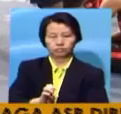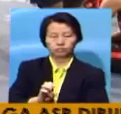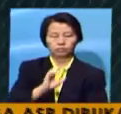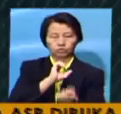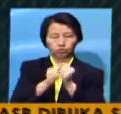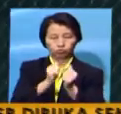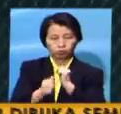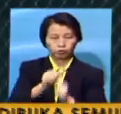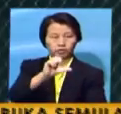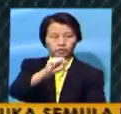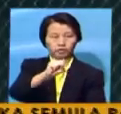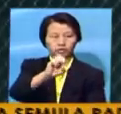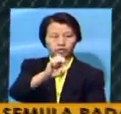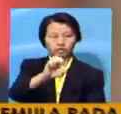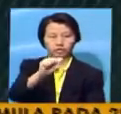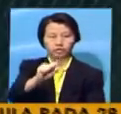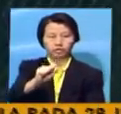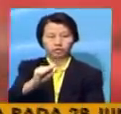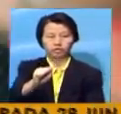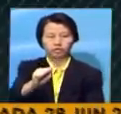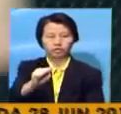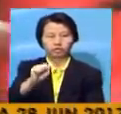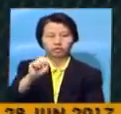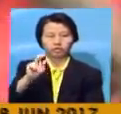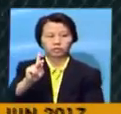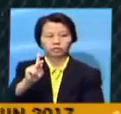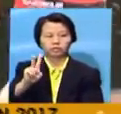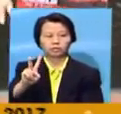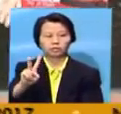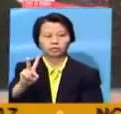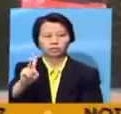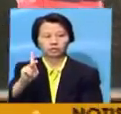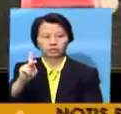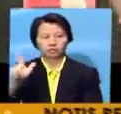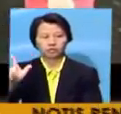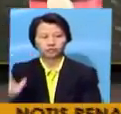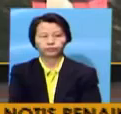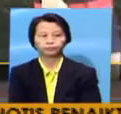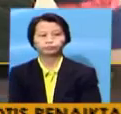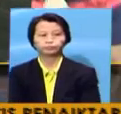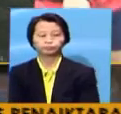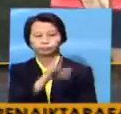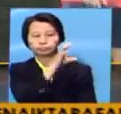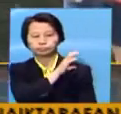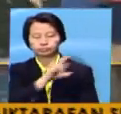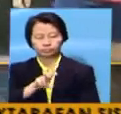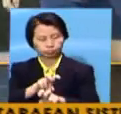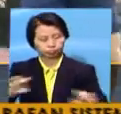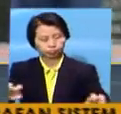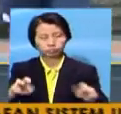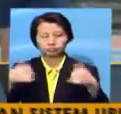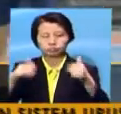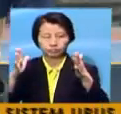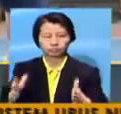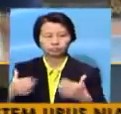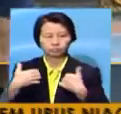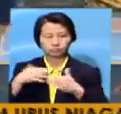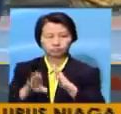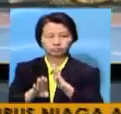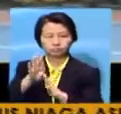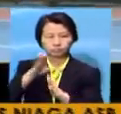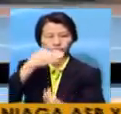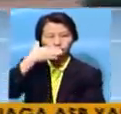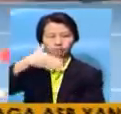Kuala Lumpur bagi jurulatih Mohamad saizul hafifi Mak Nor barisan pemainnya kini berada pada prestasi